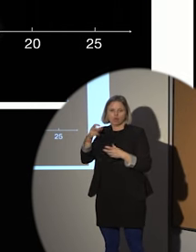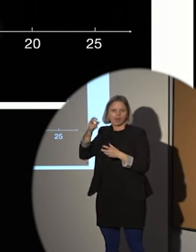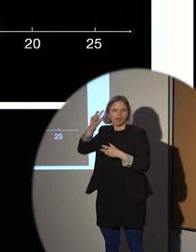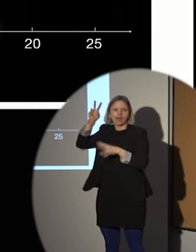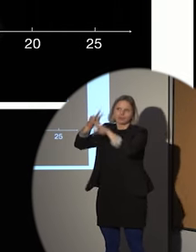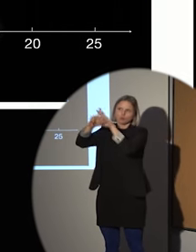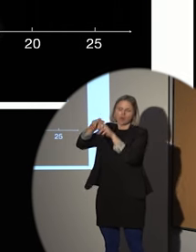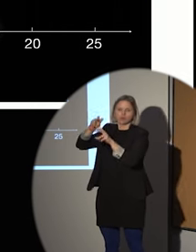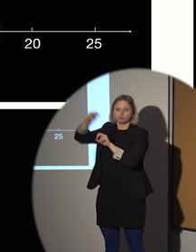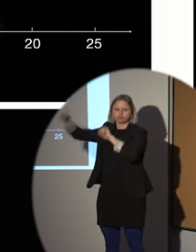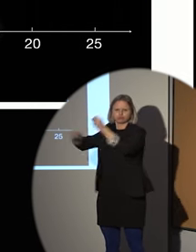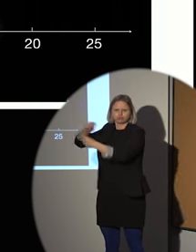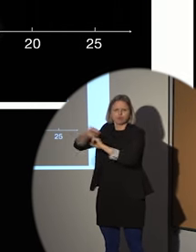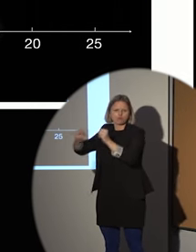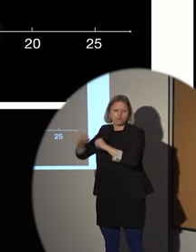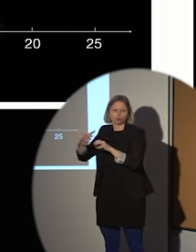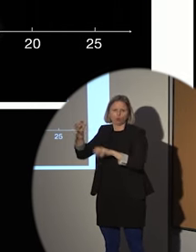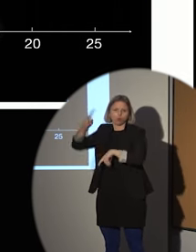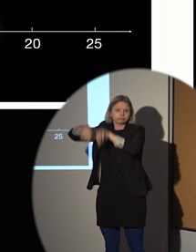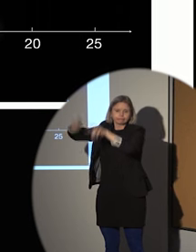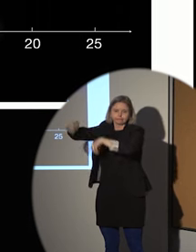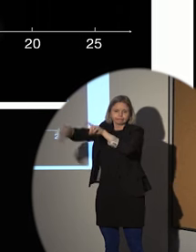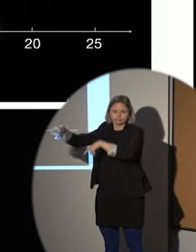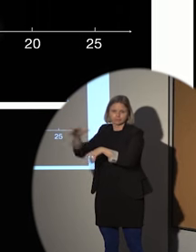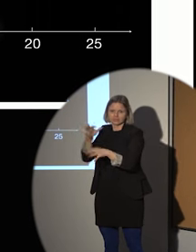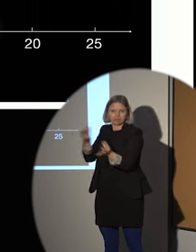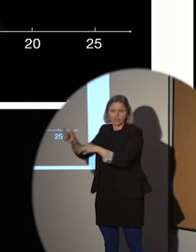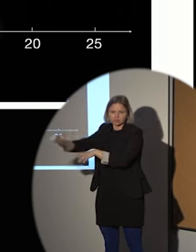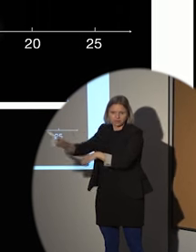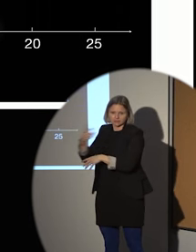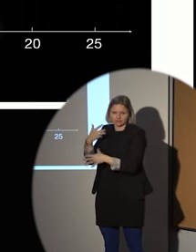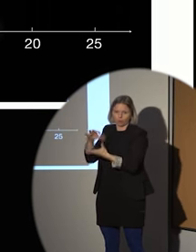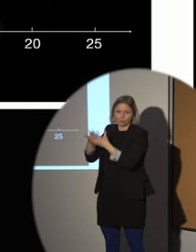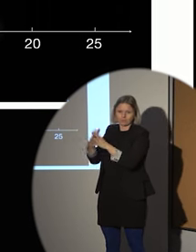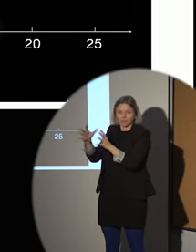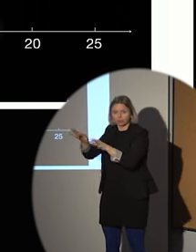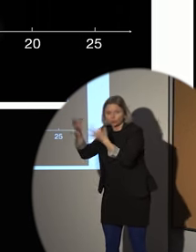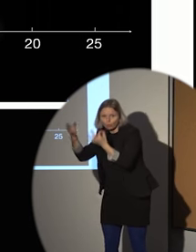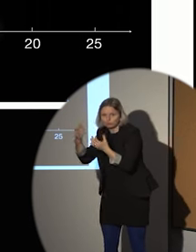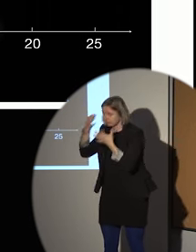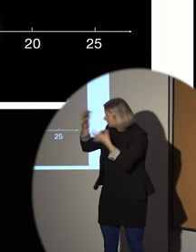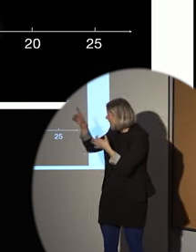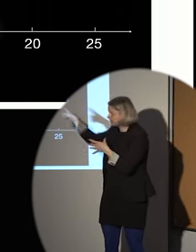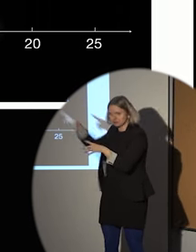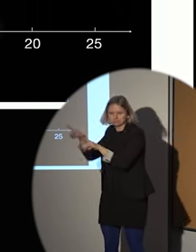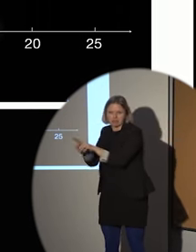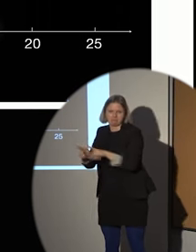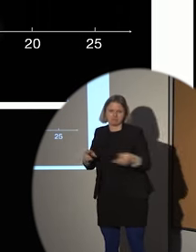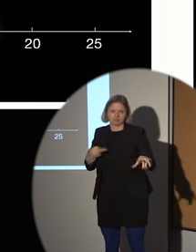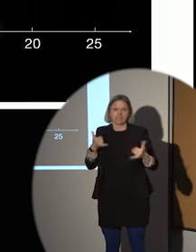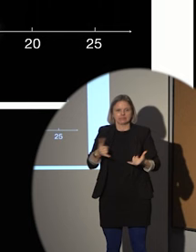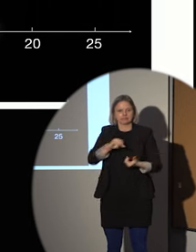manquante, ou sombre ou invisible, mais ça veut dire qu'il y en a beaucoup moins que ce que les cosmologistes croyaient. En fait, il y en a